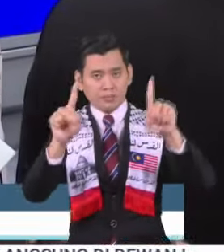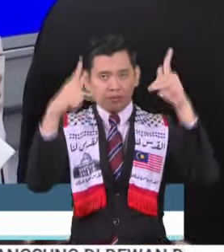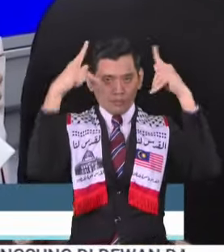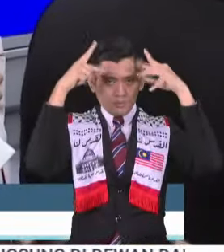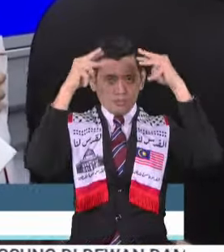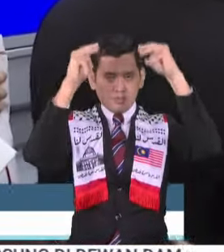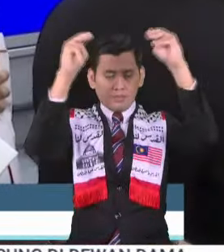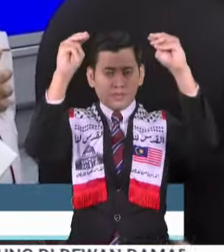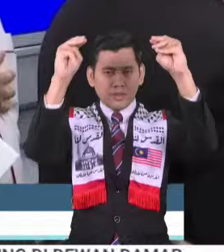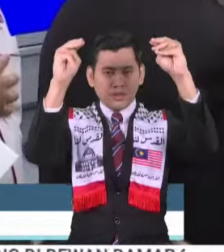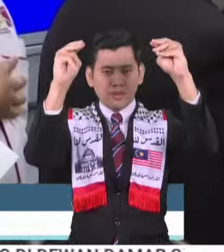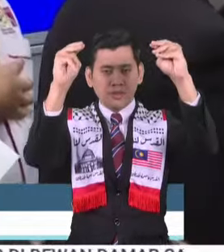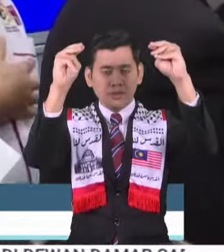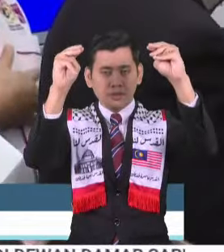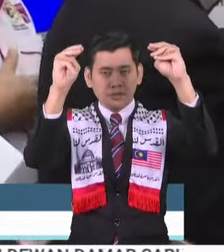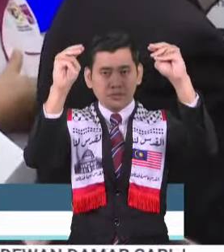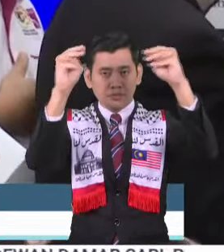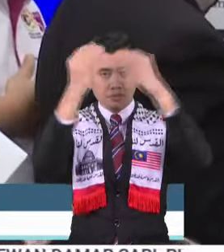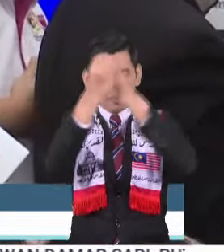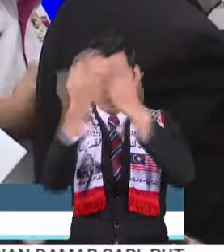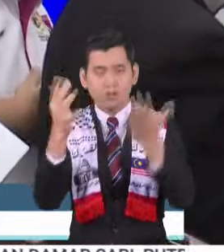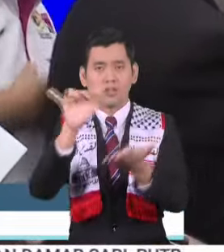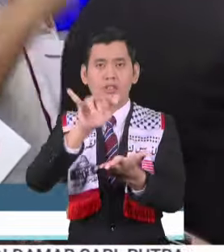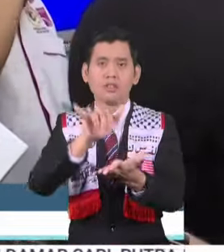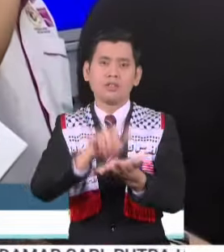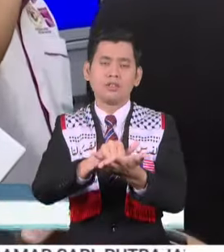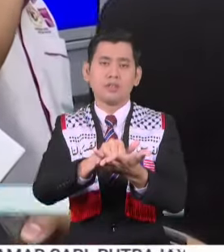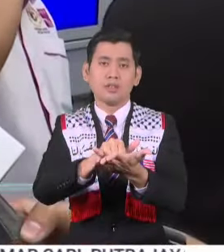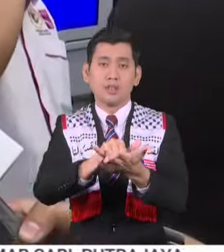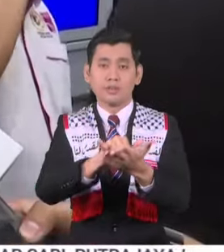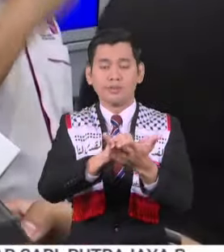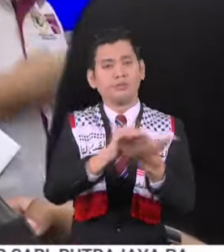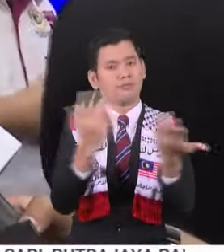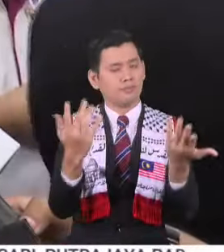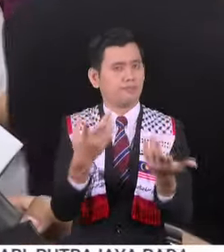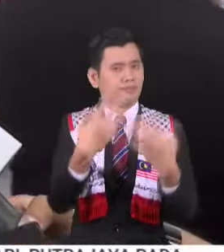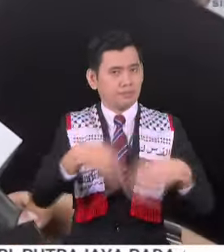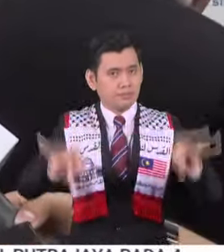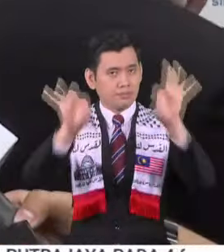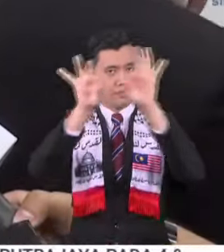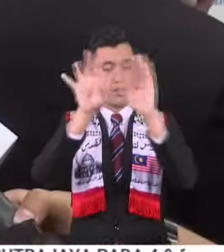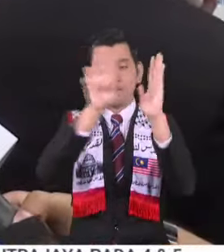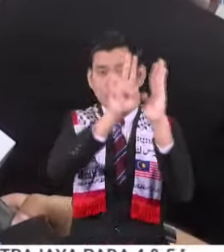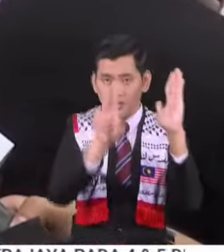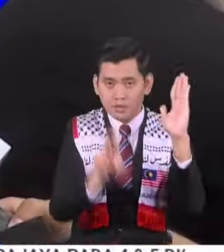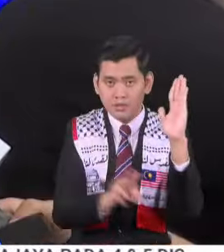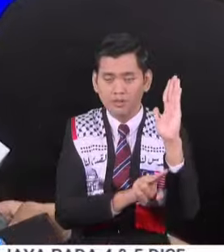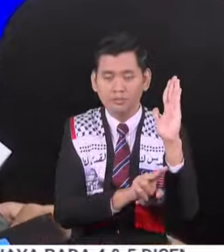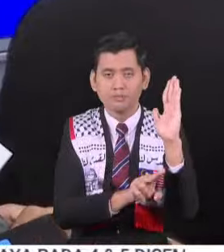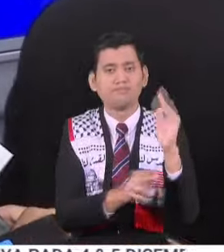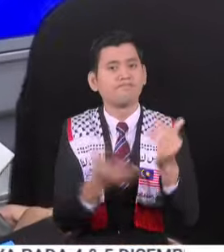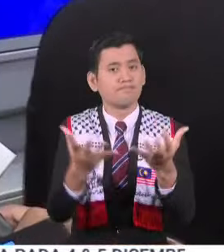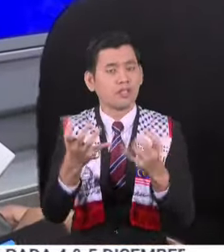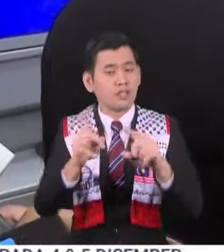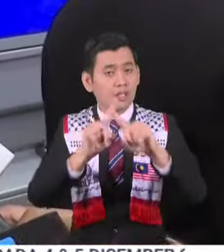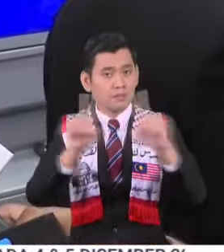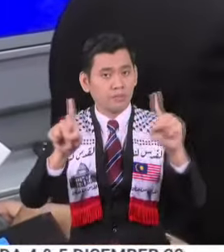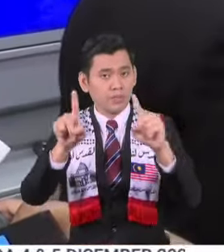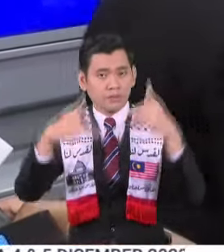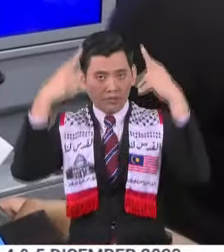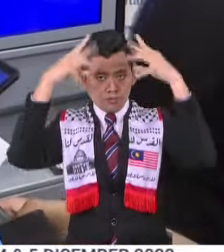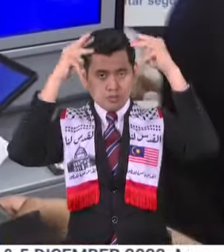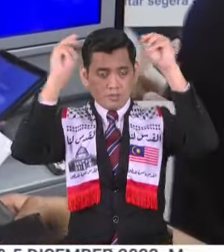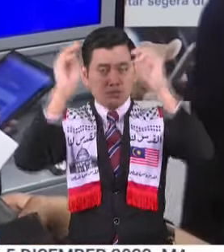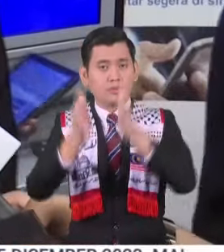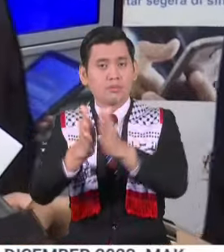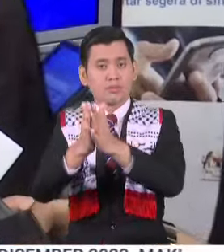menteri itu adalah dari segi protokolnya itu dari segi keperluanmen itu yang dilukan per